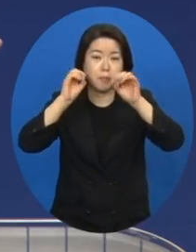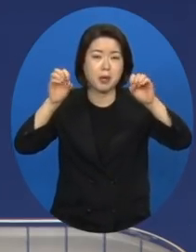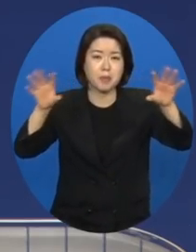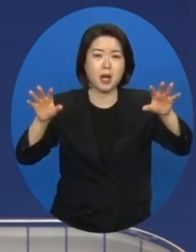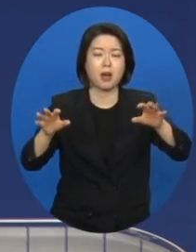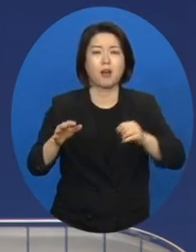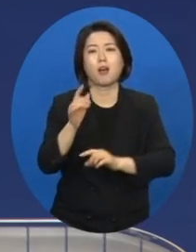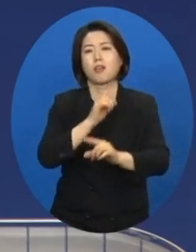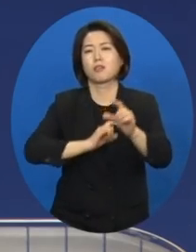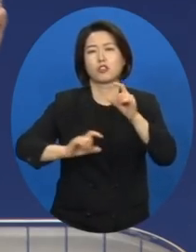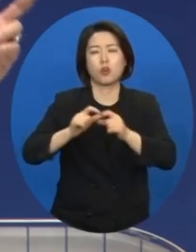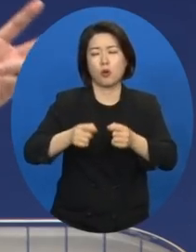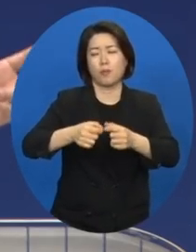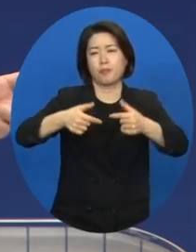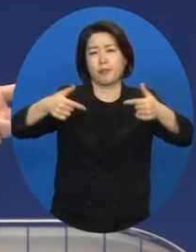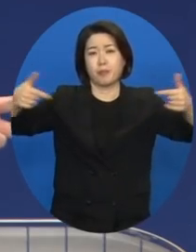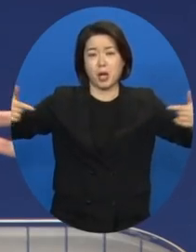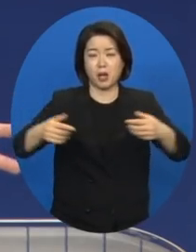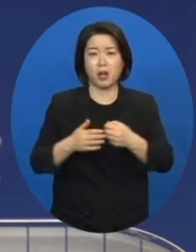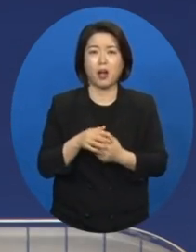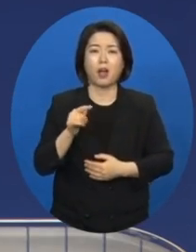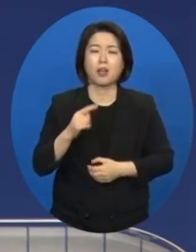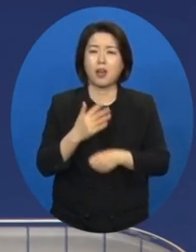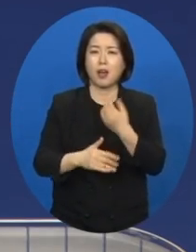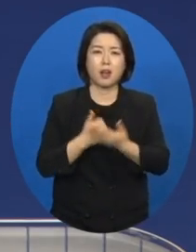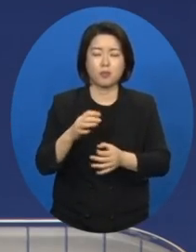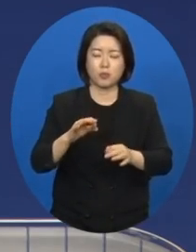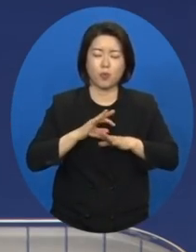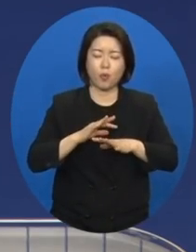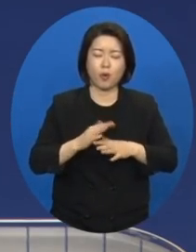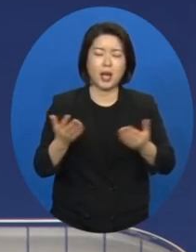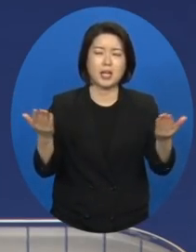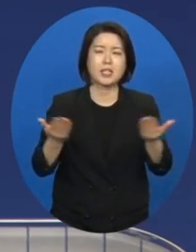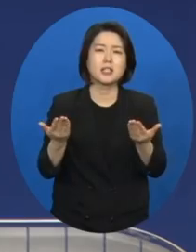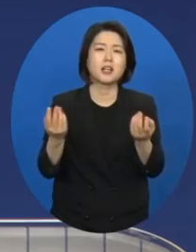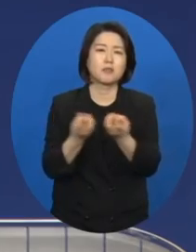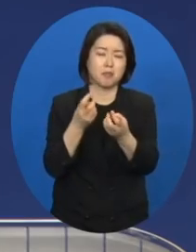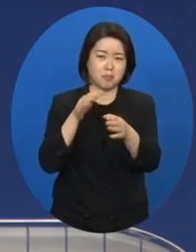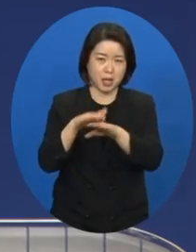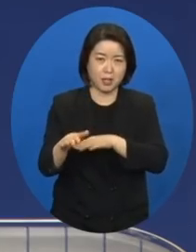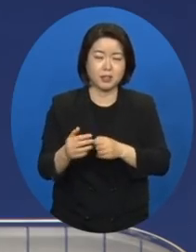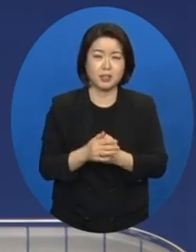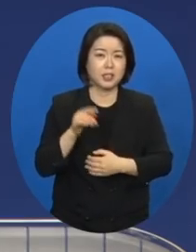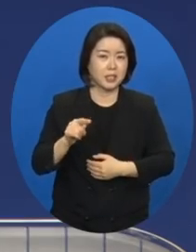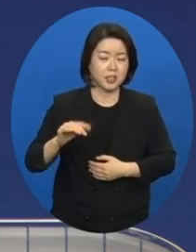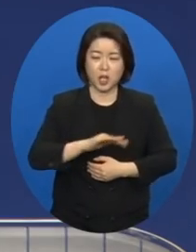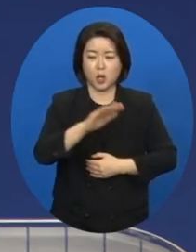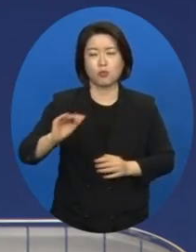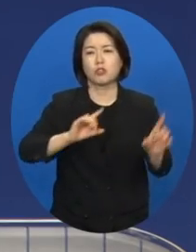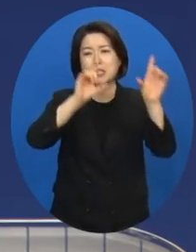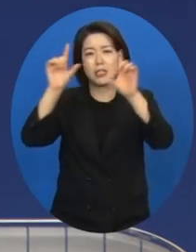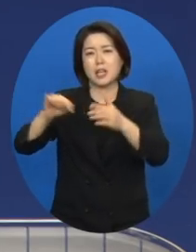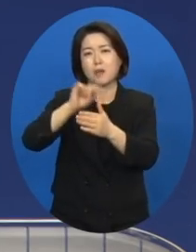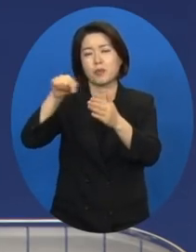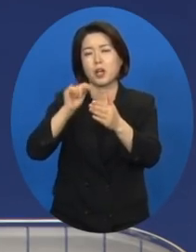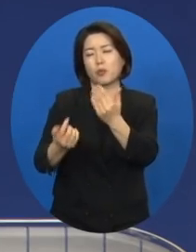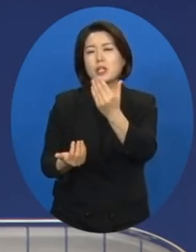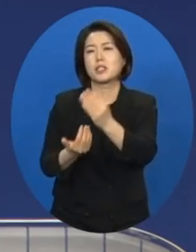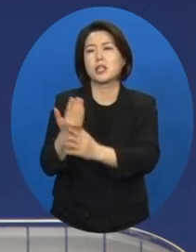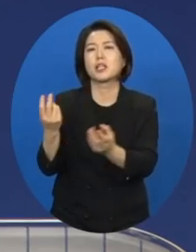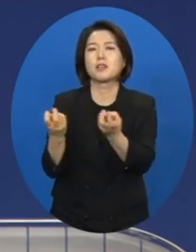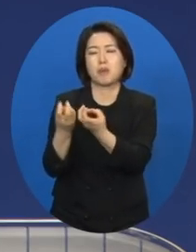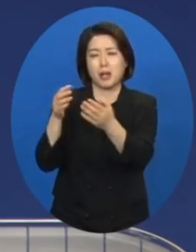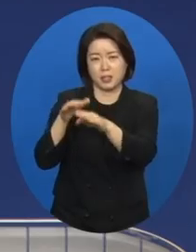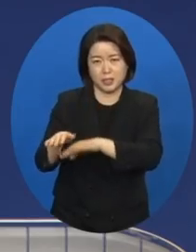거예요. 이것이 하나님의 놀라운 일하시는 방식이라는 것입니다. 이것이 우리 삶 가운데서도 일어나는 방식이라는